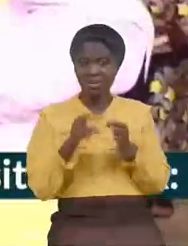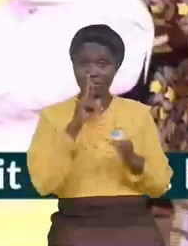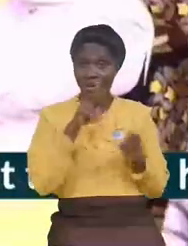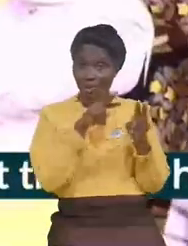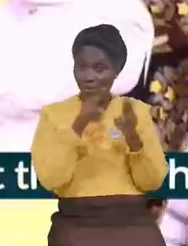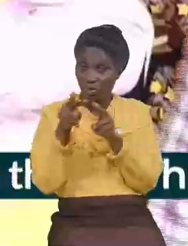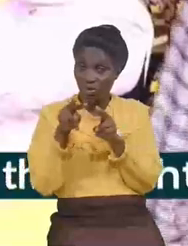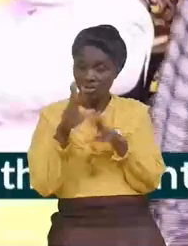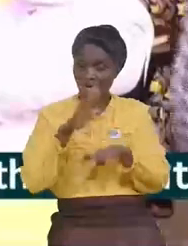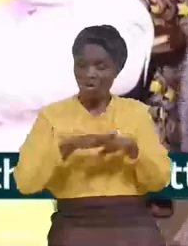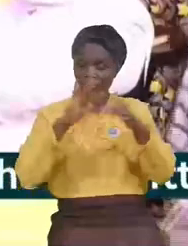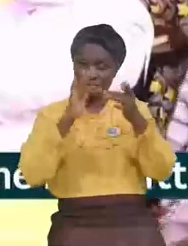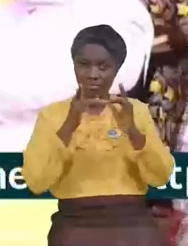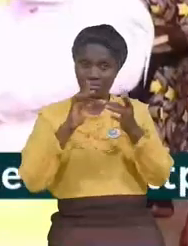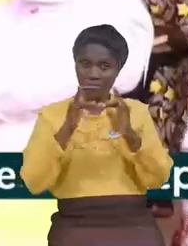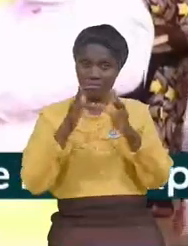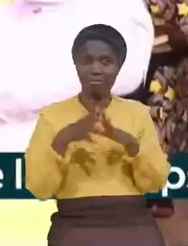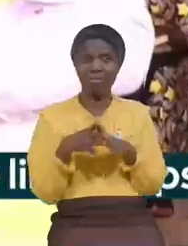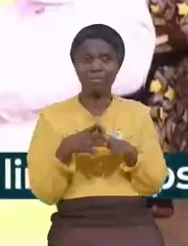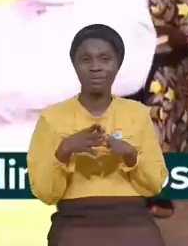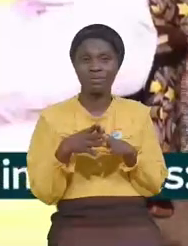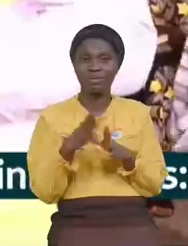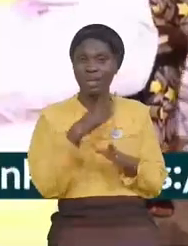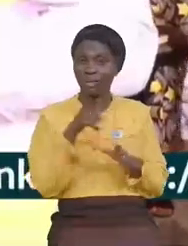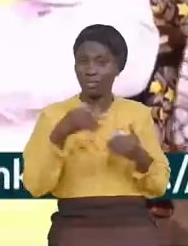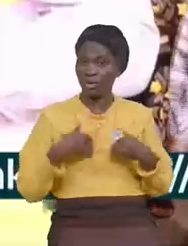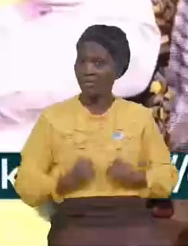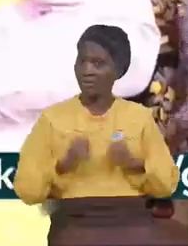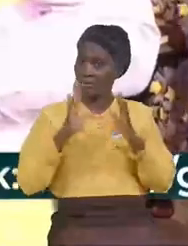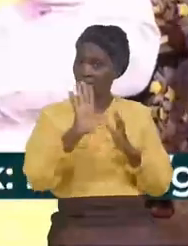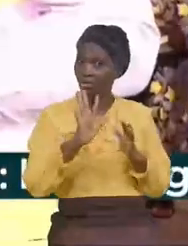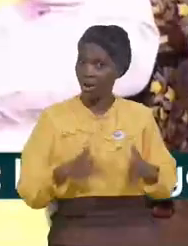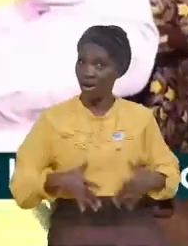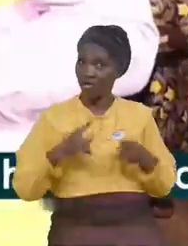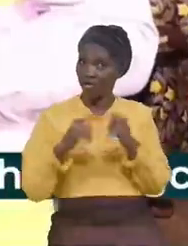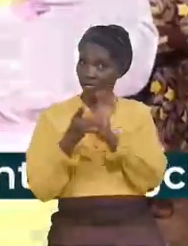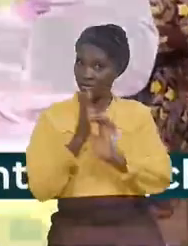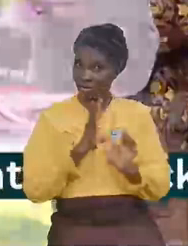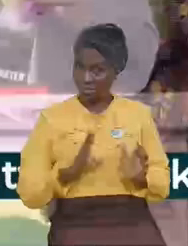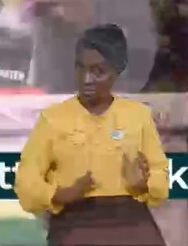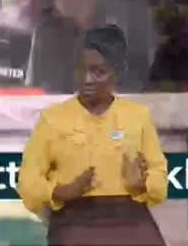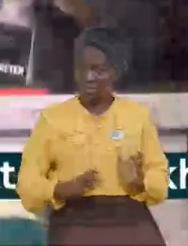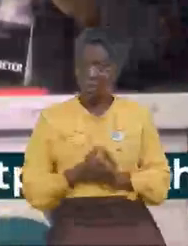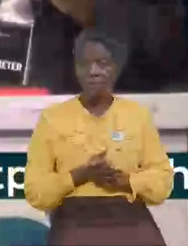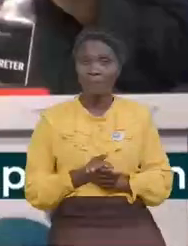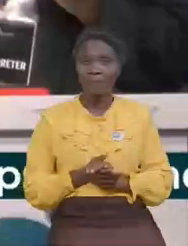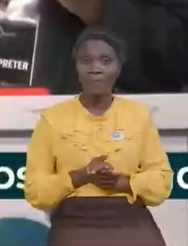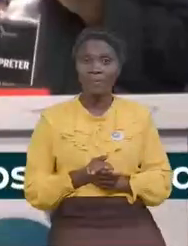que vous soyez en ligne et vous avez donné votre vie à Christ ce temps-ci.